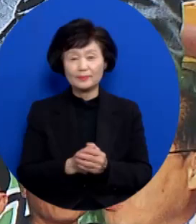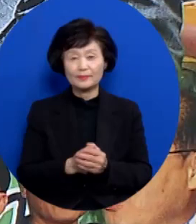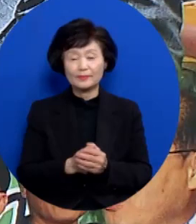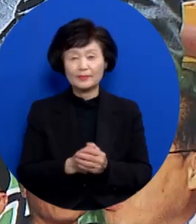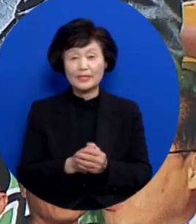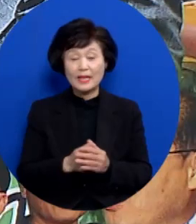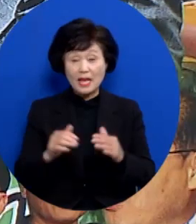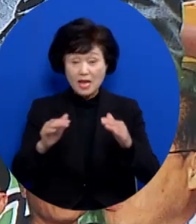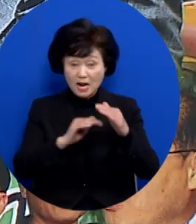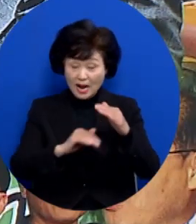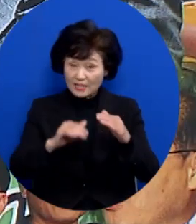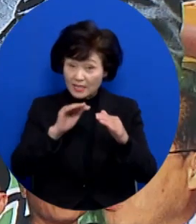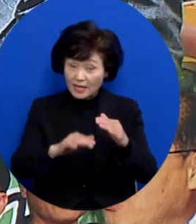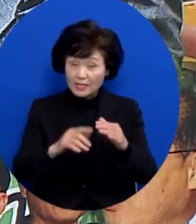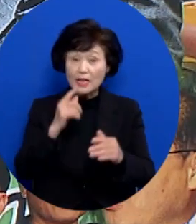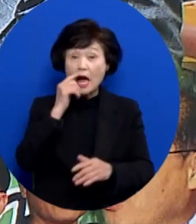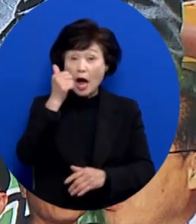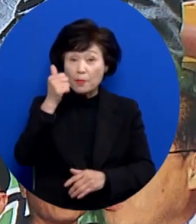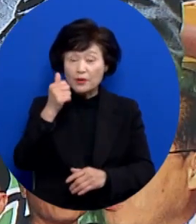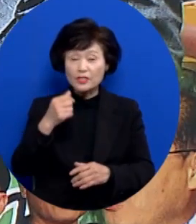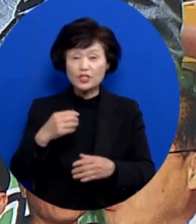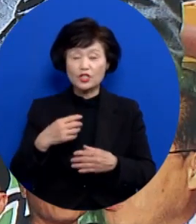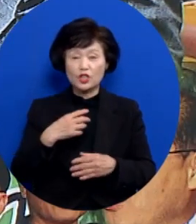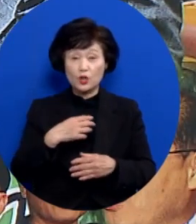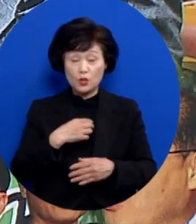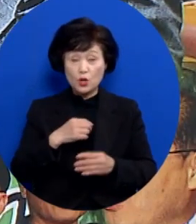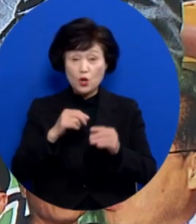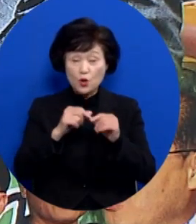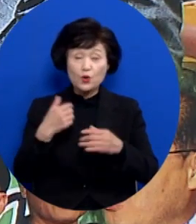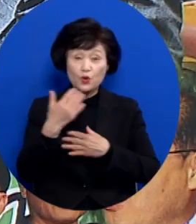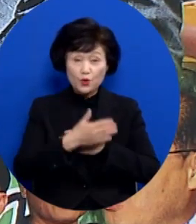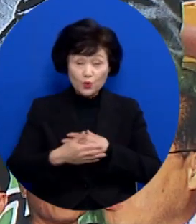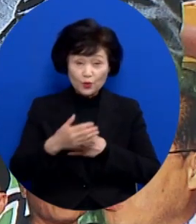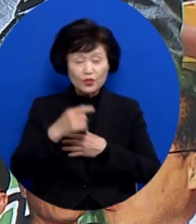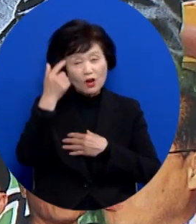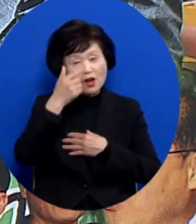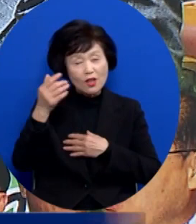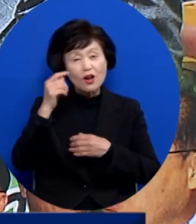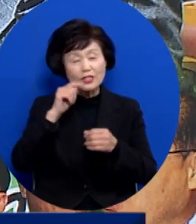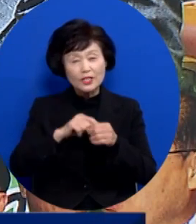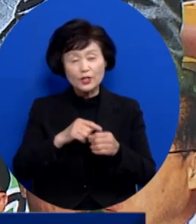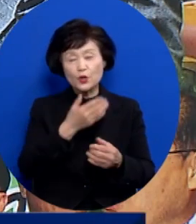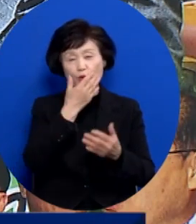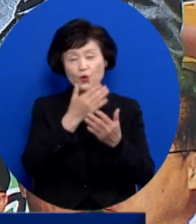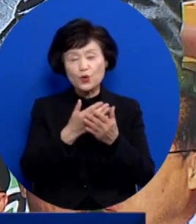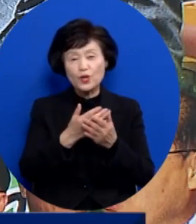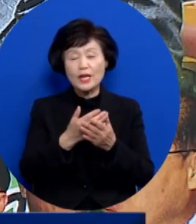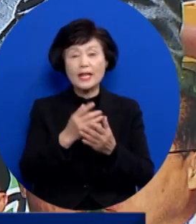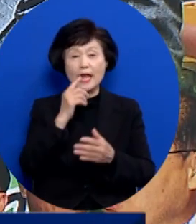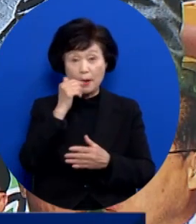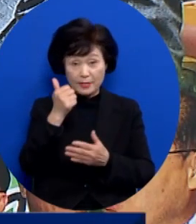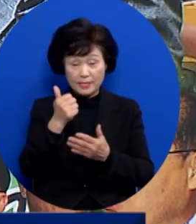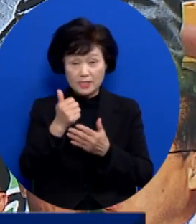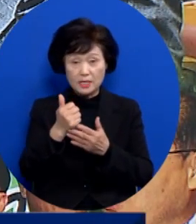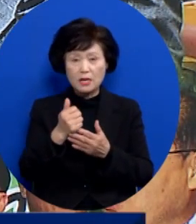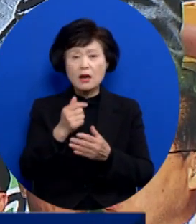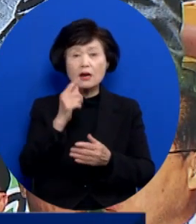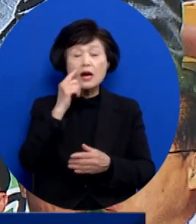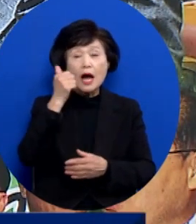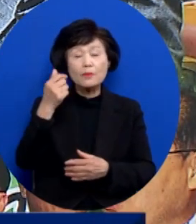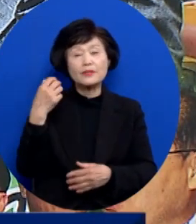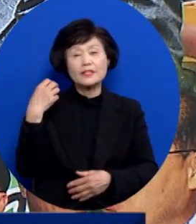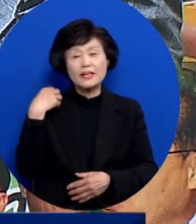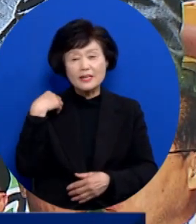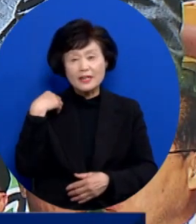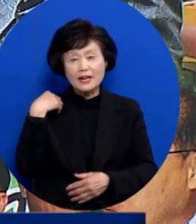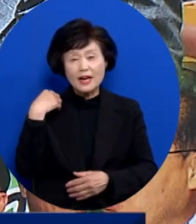가정에서 아버지는 육적 영적 가장 역할을 하는 중요한 존재죠 아버지의 올바른 정체성과 역할을 전수하는 사역이